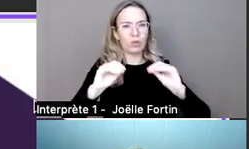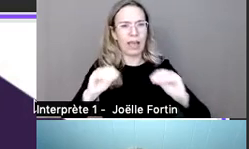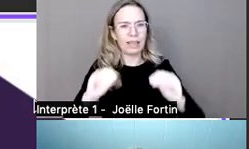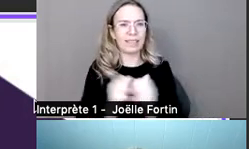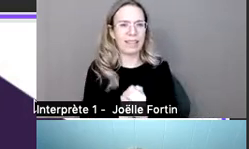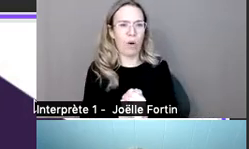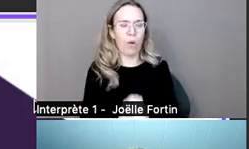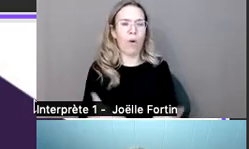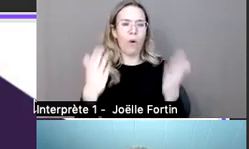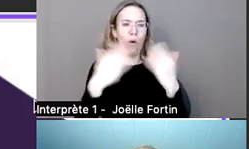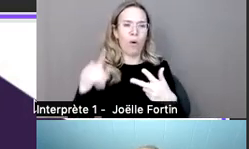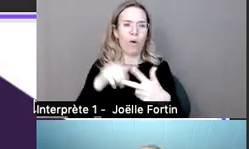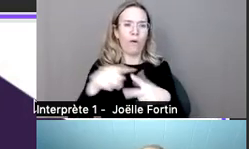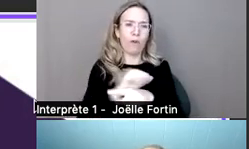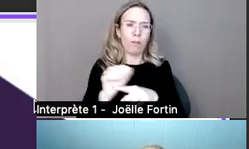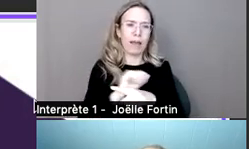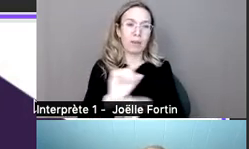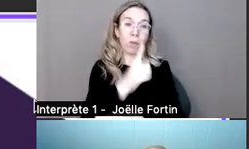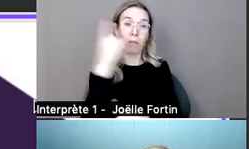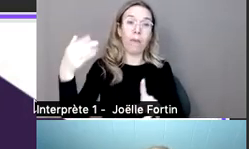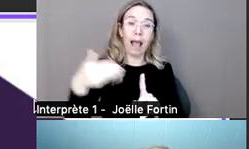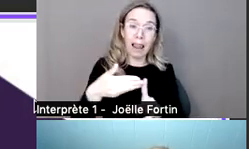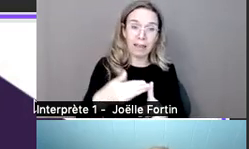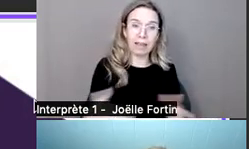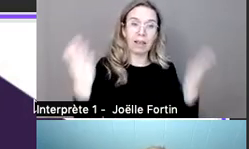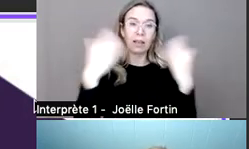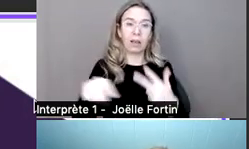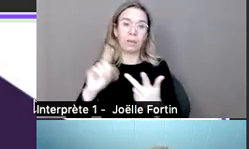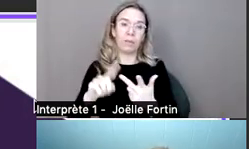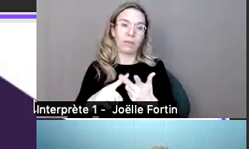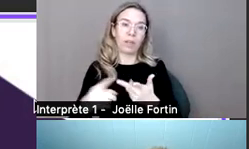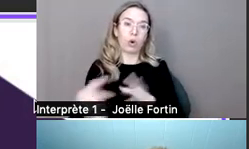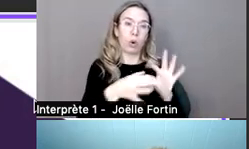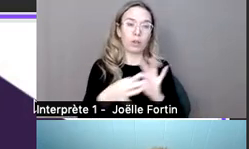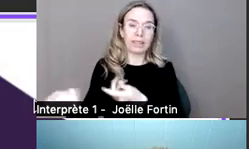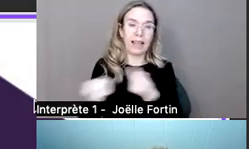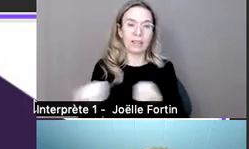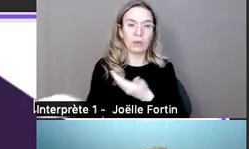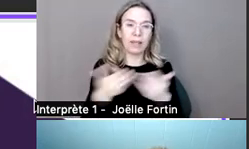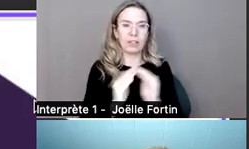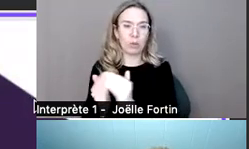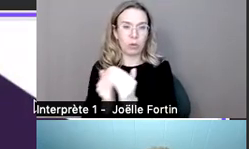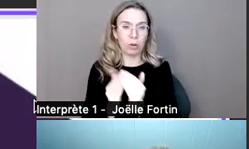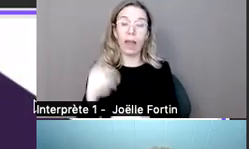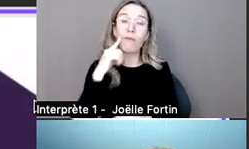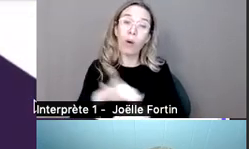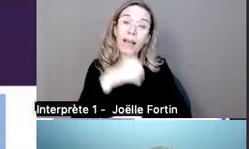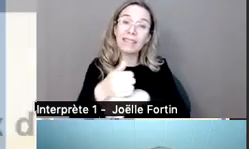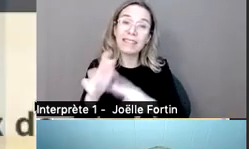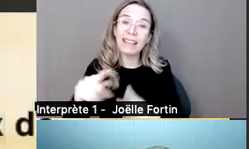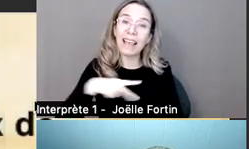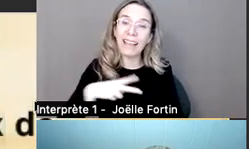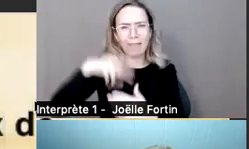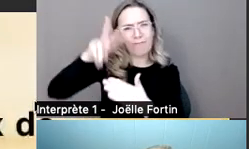pour le personnel de première ligne et la coordination des services communautaires. Je vous invite à vous rendre sur notre site pour lire un petit peu plus à bord